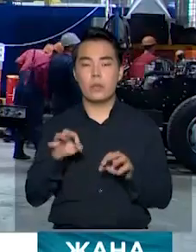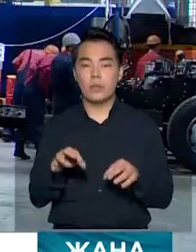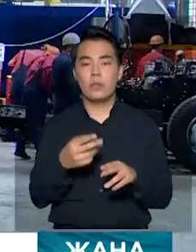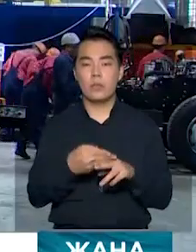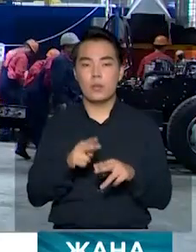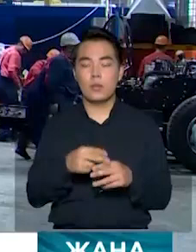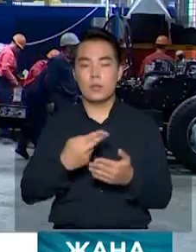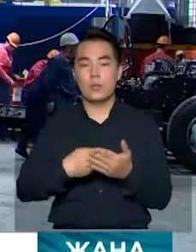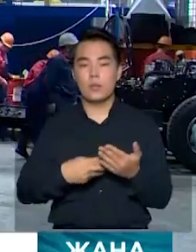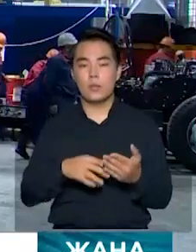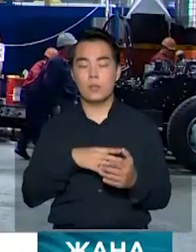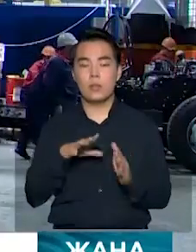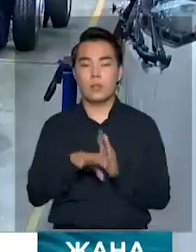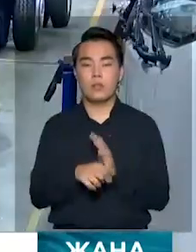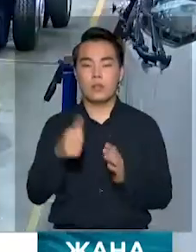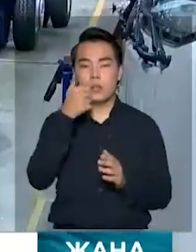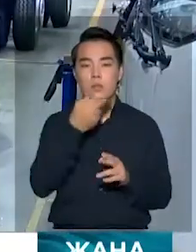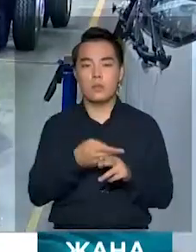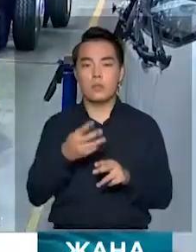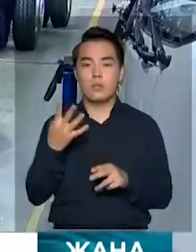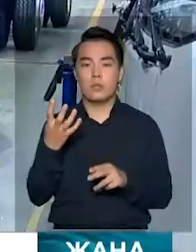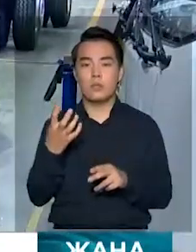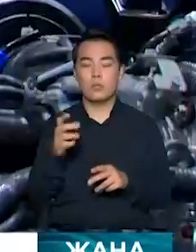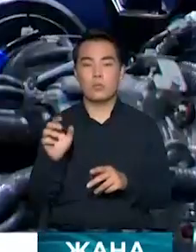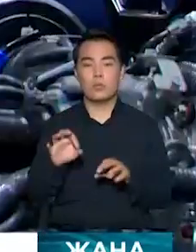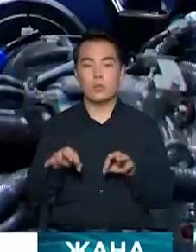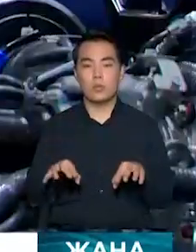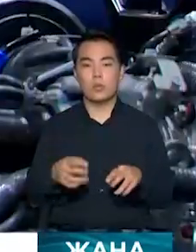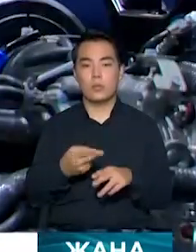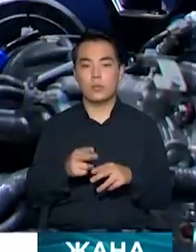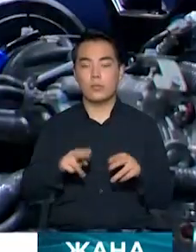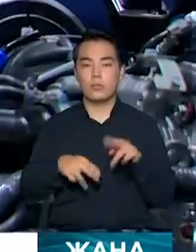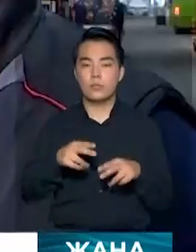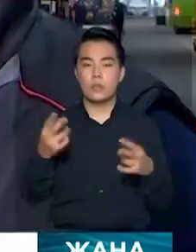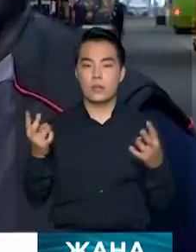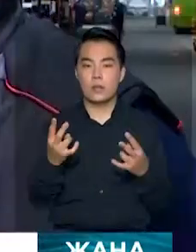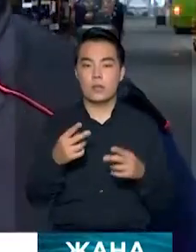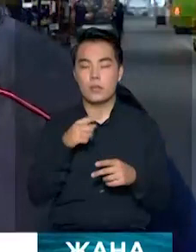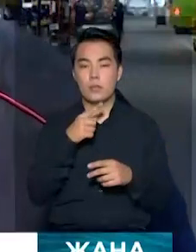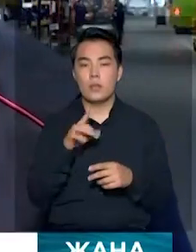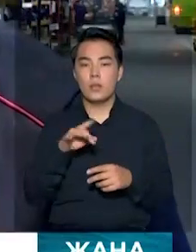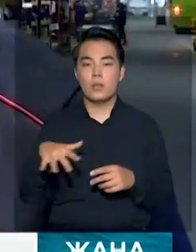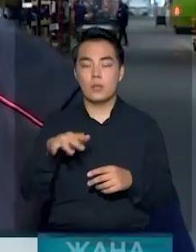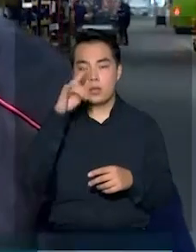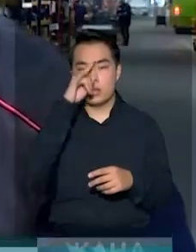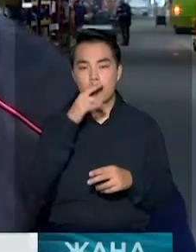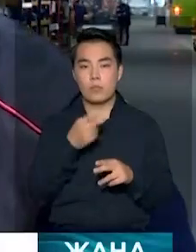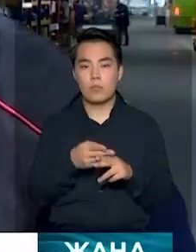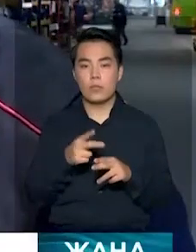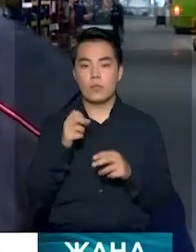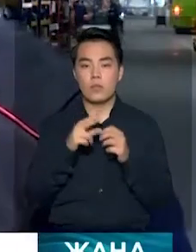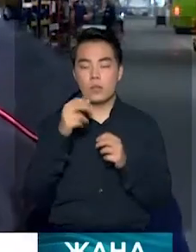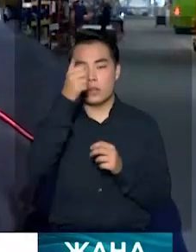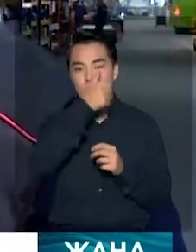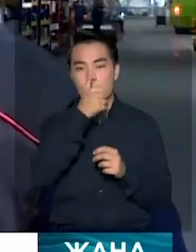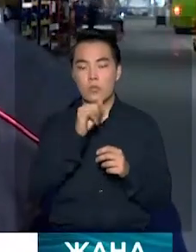Осы жылдың аяғына дейін қос фирма бірлесіп 400-ге жуық қоғамдық көлік құрастырып шығуы тиіс. С Республикой Казахстан мы работаем уже более 12